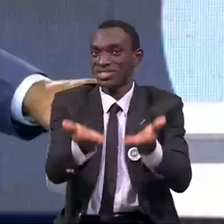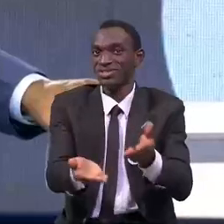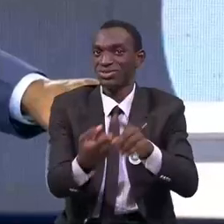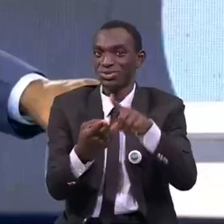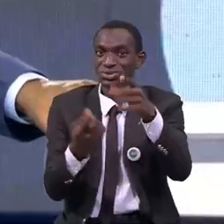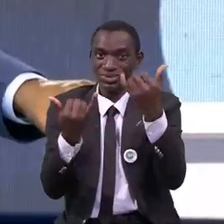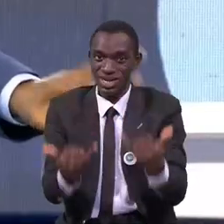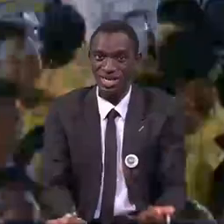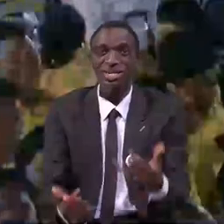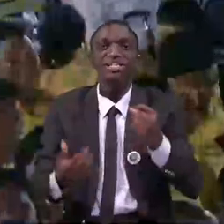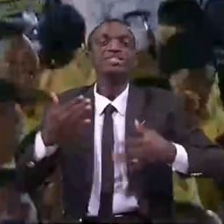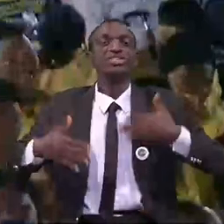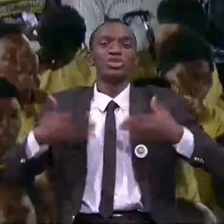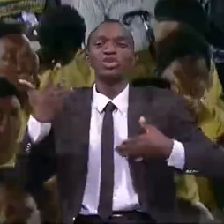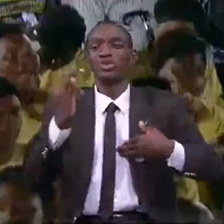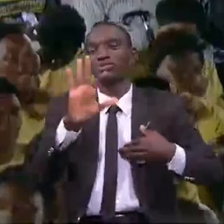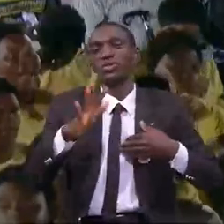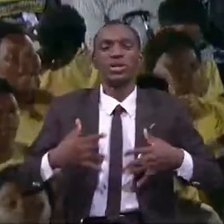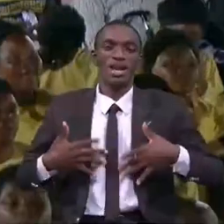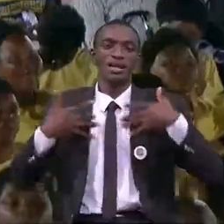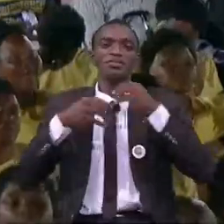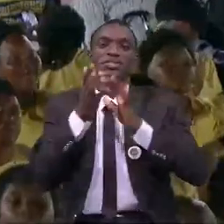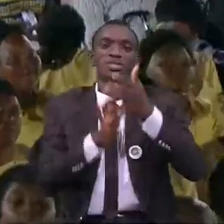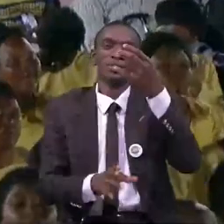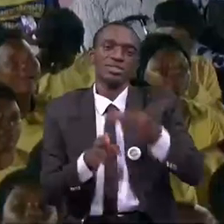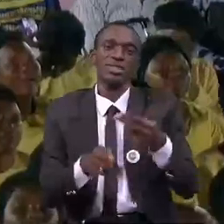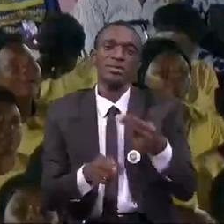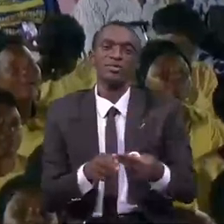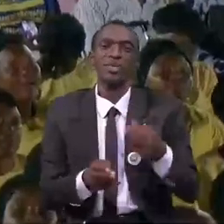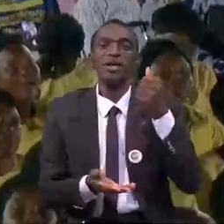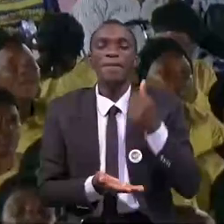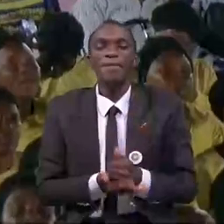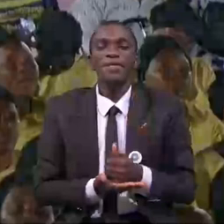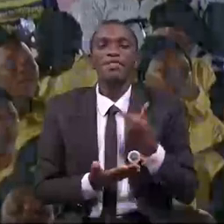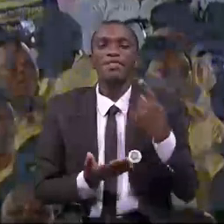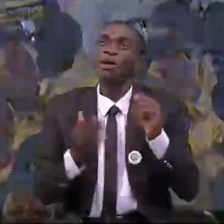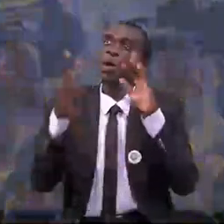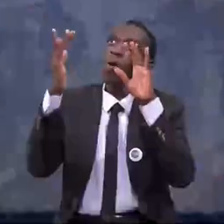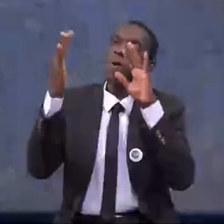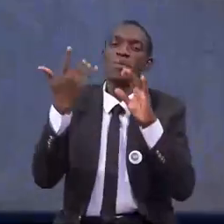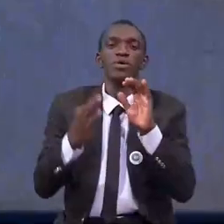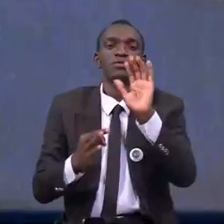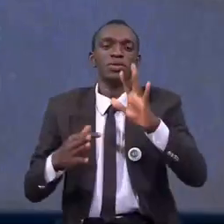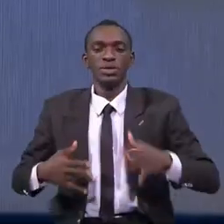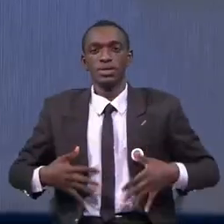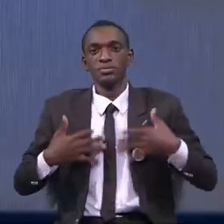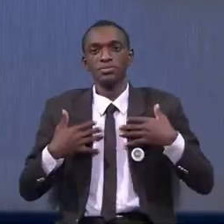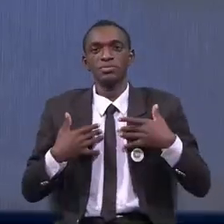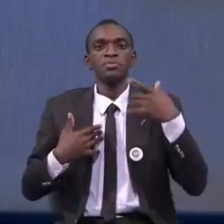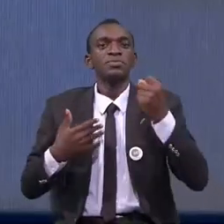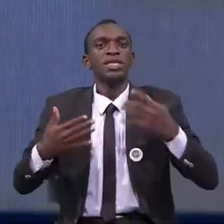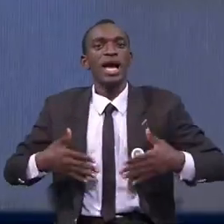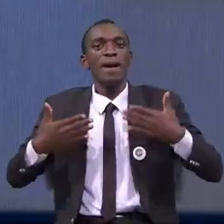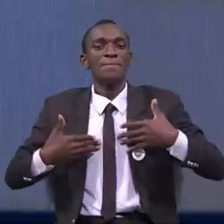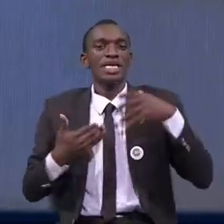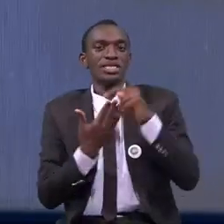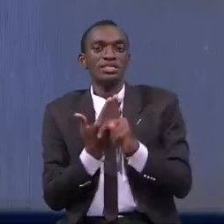mère le Seigneur vient vous préparer vous présenter ce soir la joie de votre vie l'espoir de votre vie